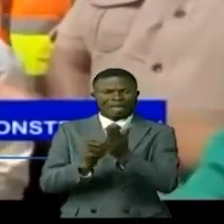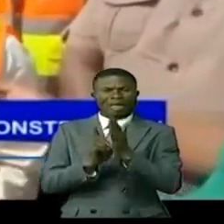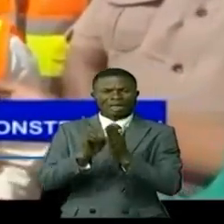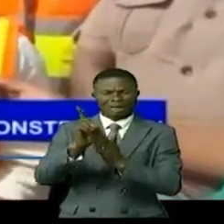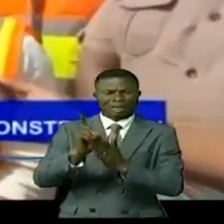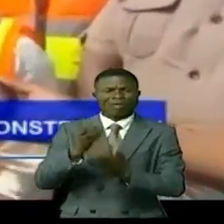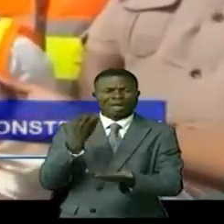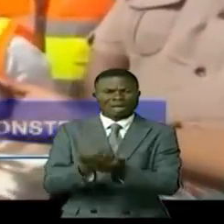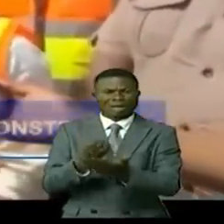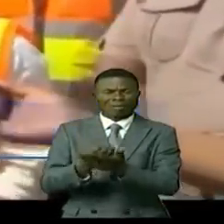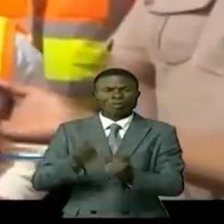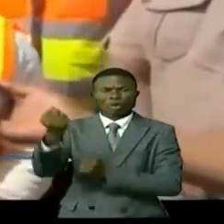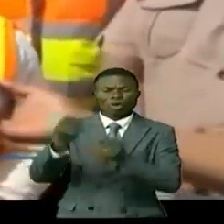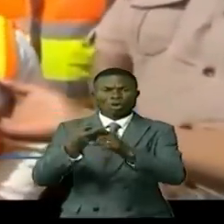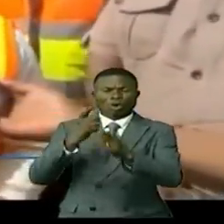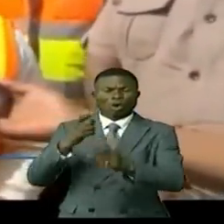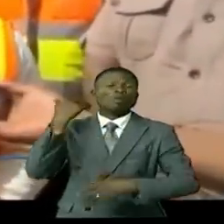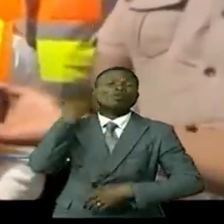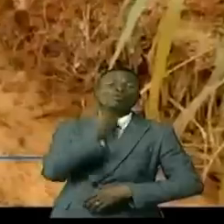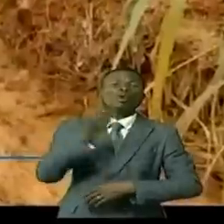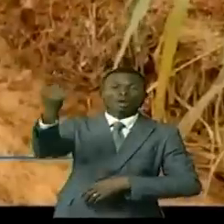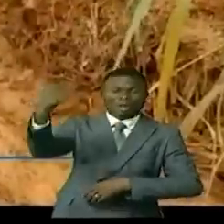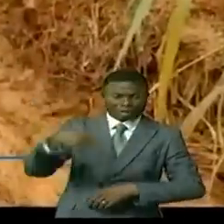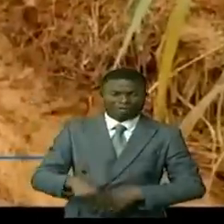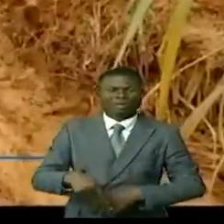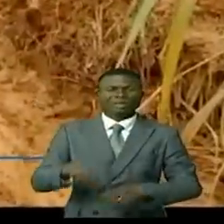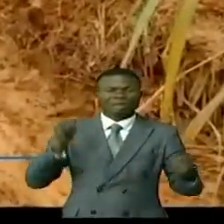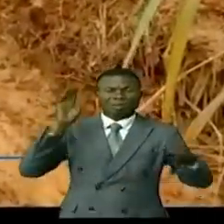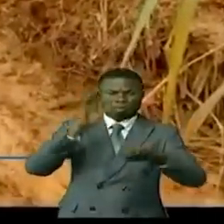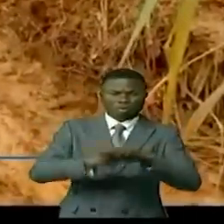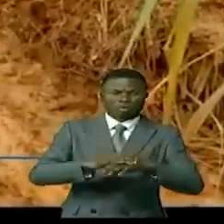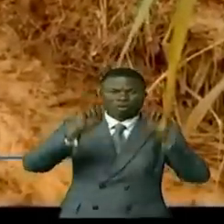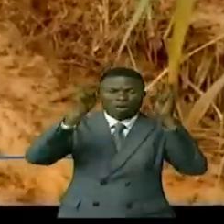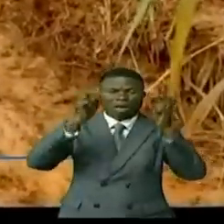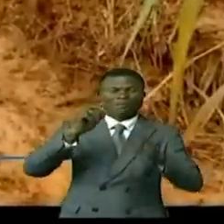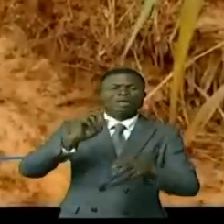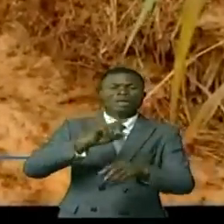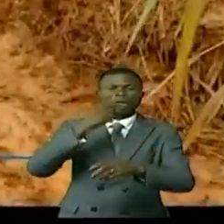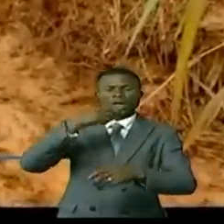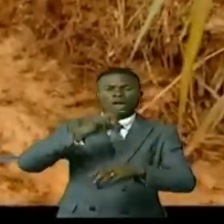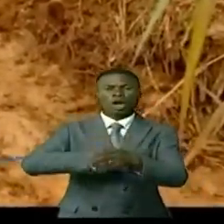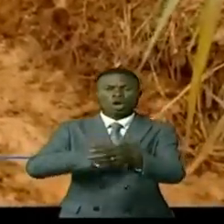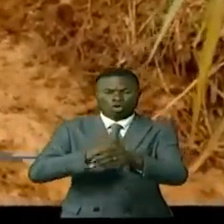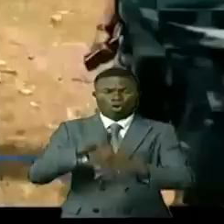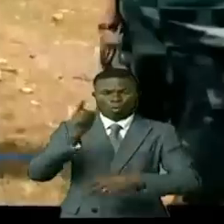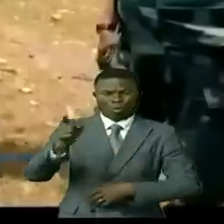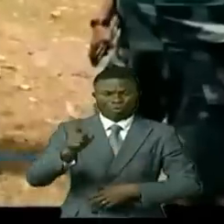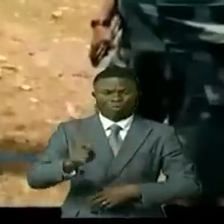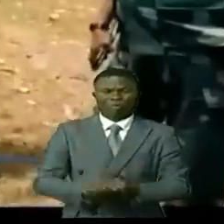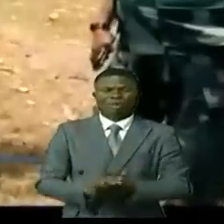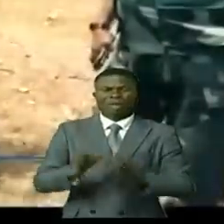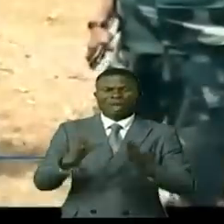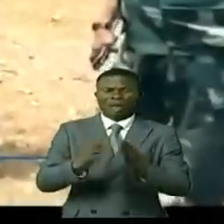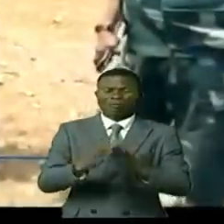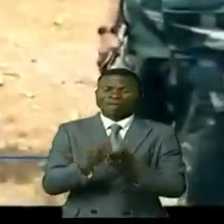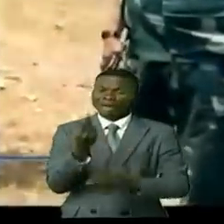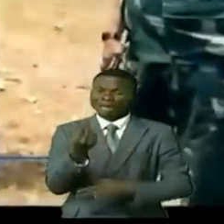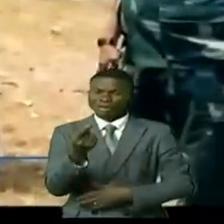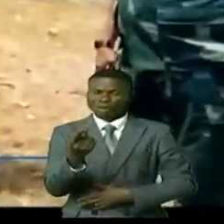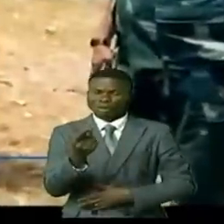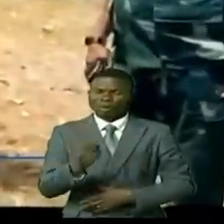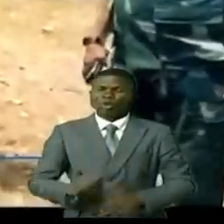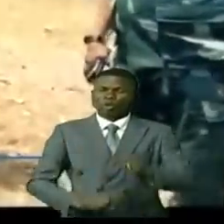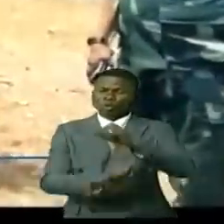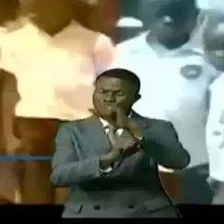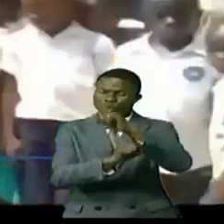véhicules qui viennent de l'Ouganda passent par-ci vers Goma. Avec les plaidoyers du gouverneur militaire, le financement du FONER et l'impulsion du